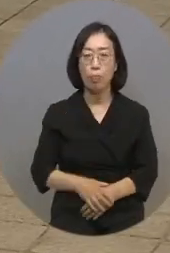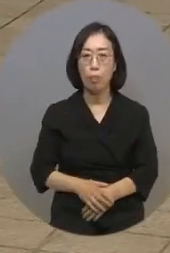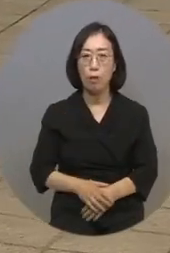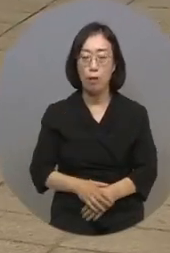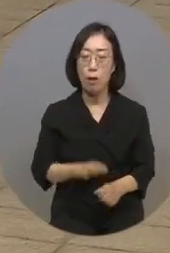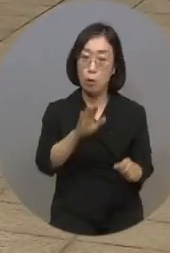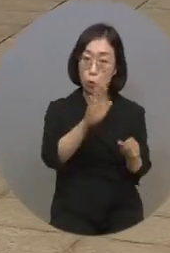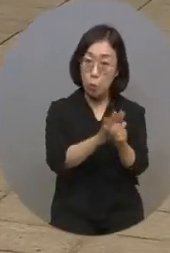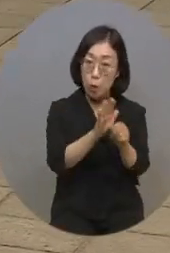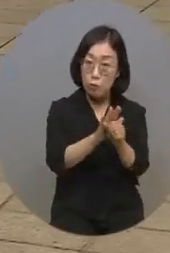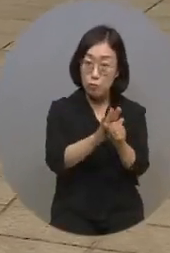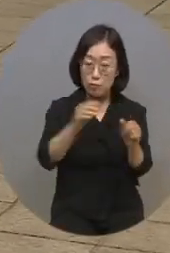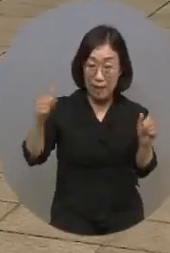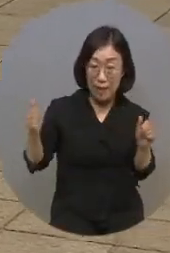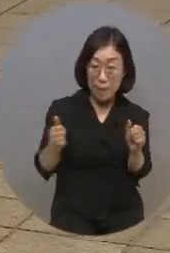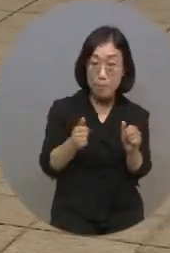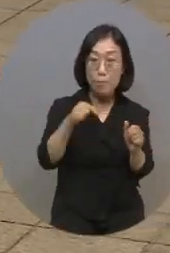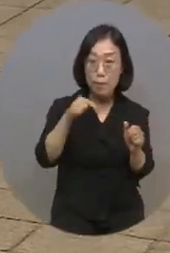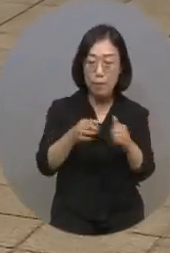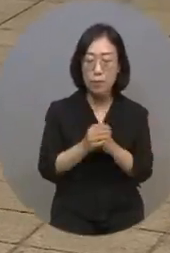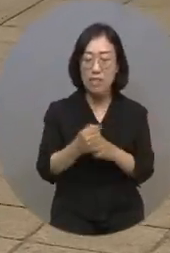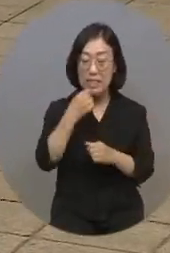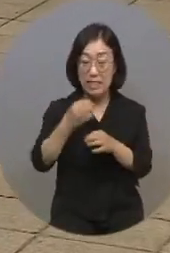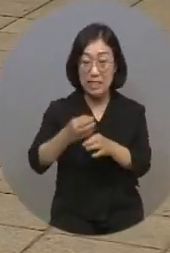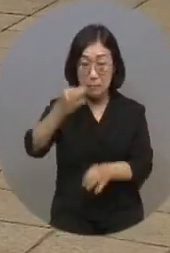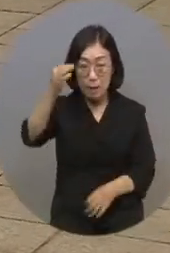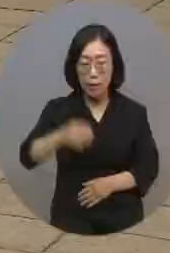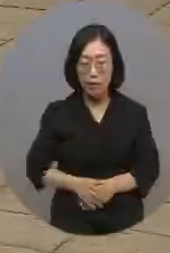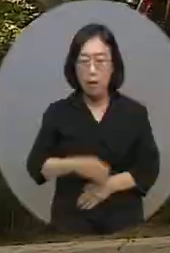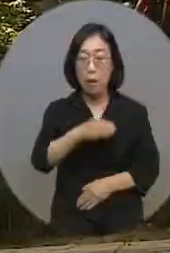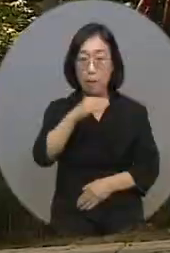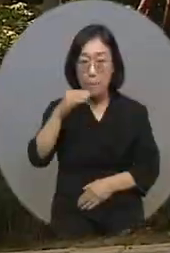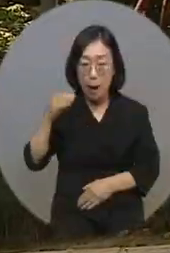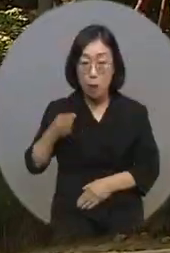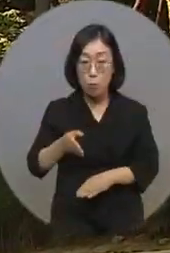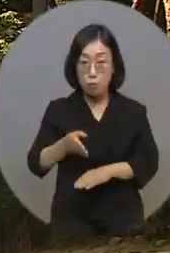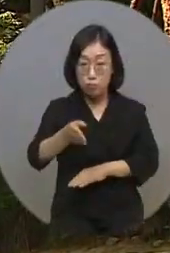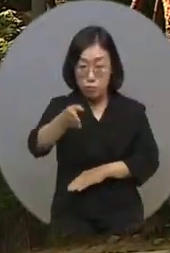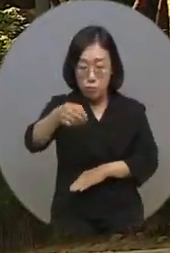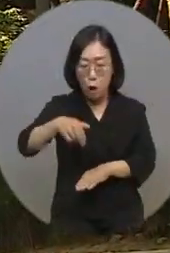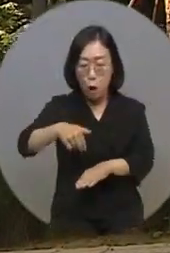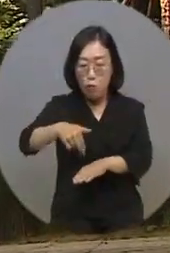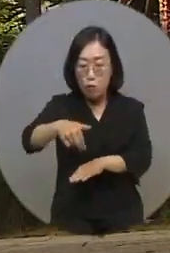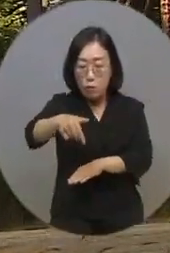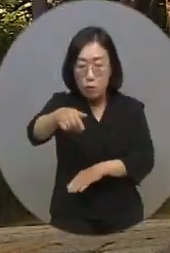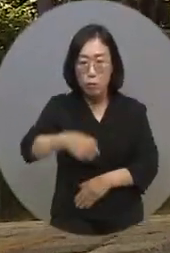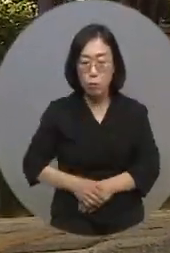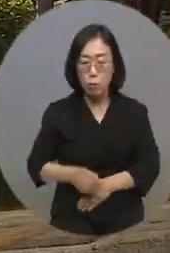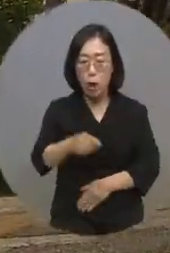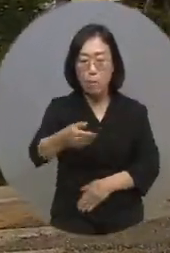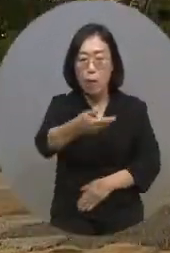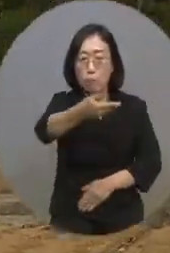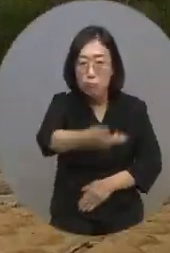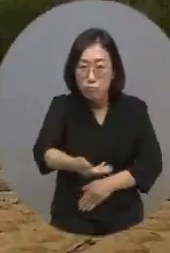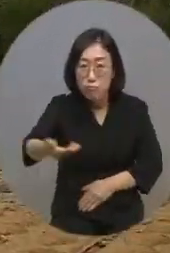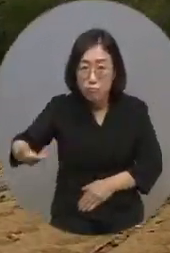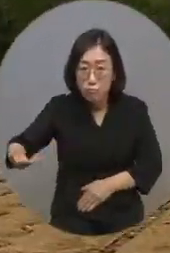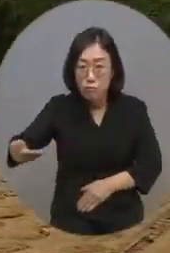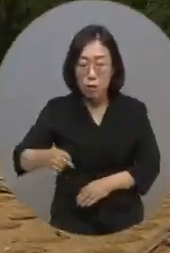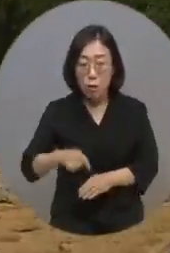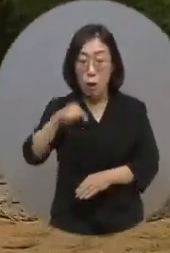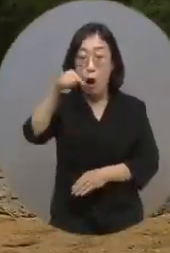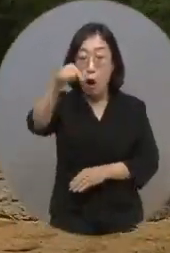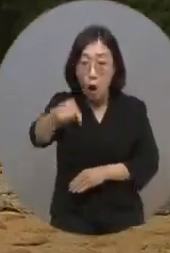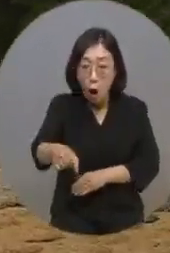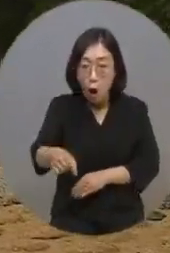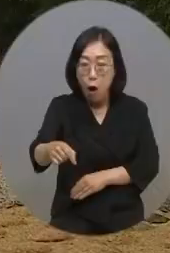보행지도사의 1대1 교육은 흰지팡이를 사용해 일직선으로 걷는 연습과 하수구와 같은 장애물을 피할 수 있는